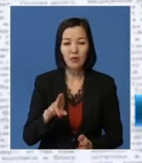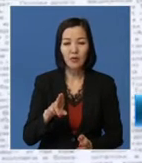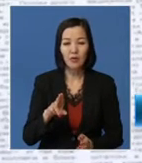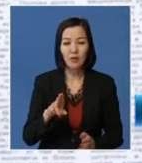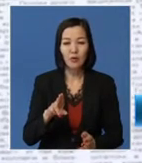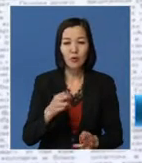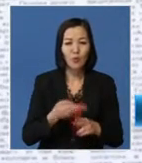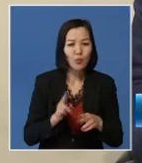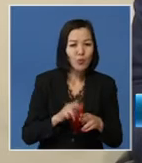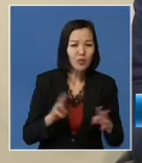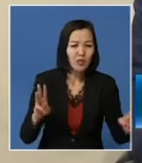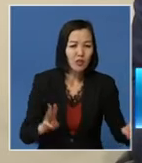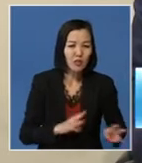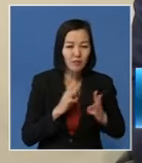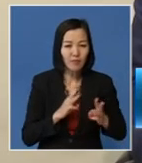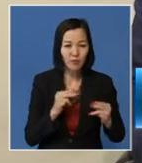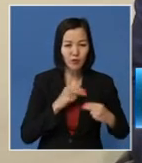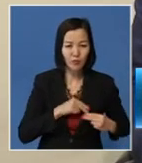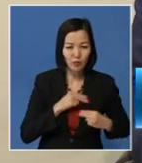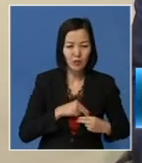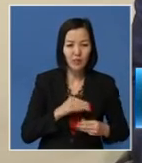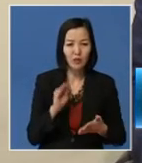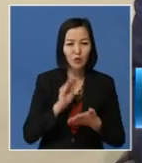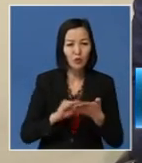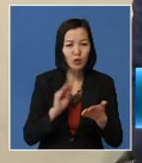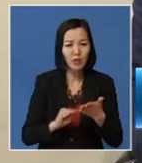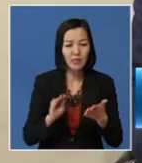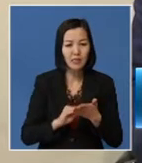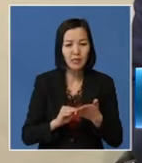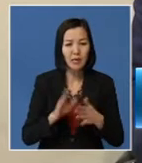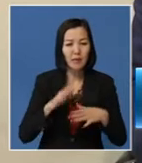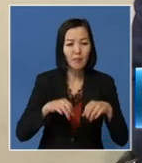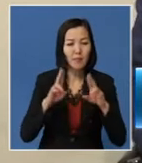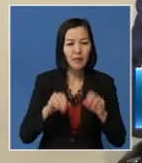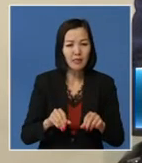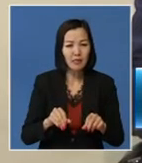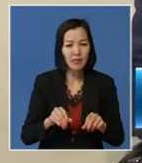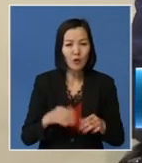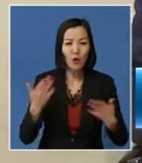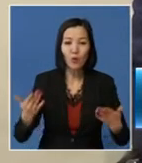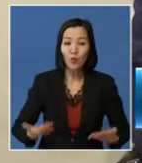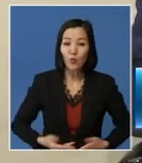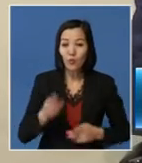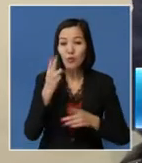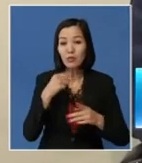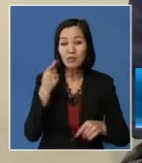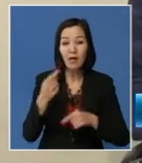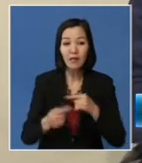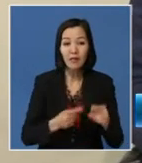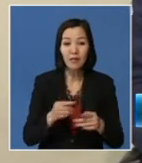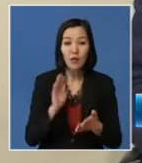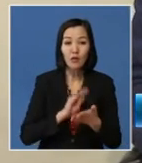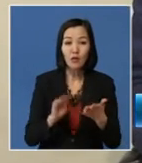Ол жанып кетті, жұмыстан жанып кетті. Журналистика мамандық дейді. Наталья үшін ол өмір салты болатын. Ол